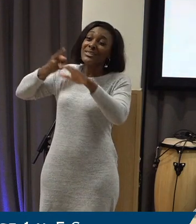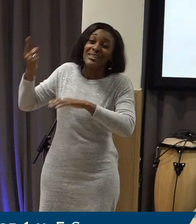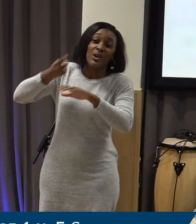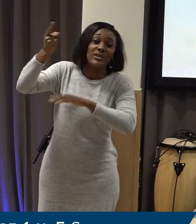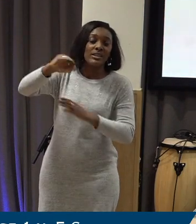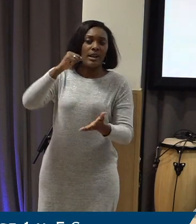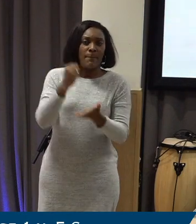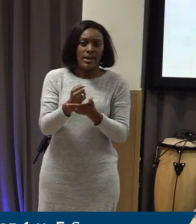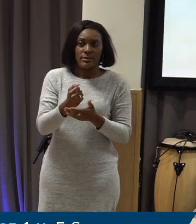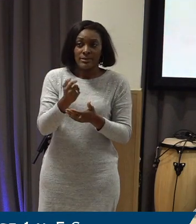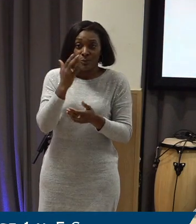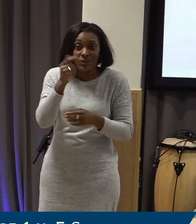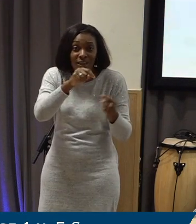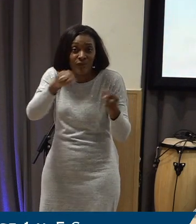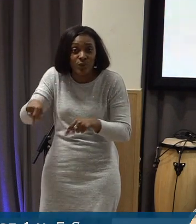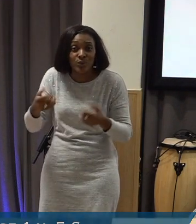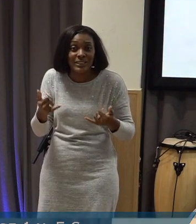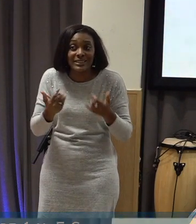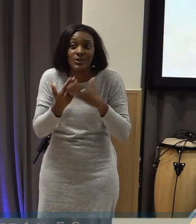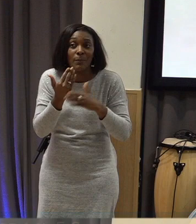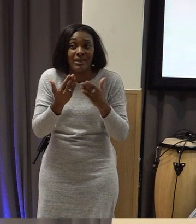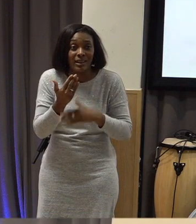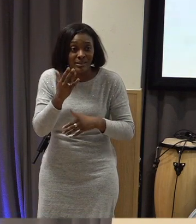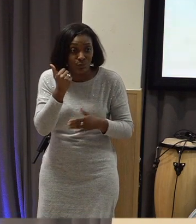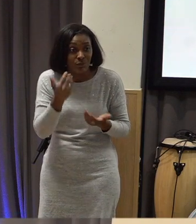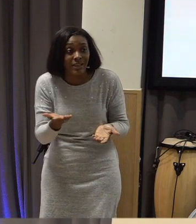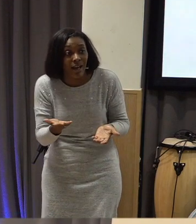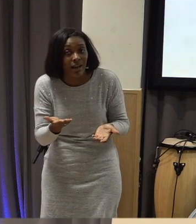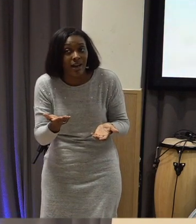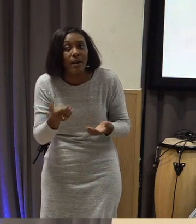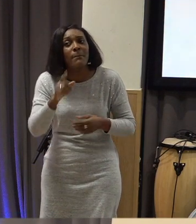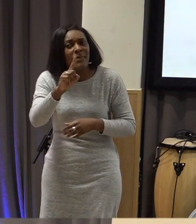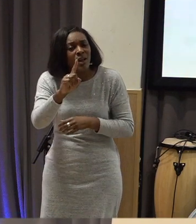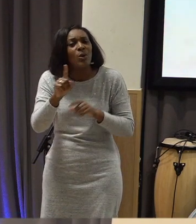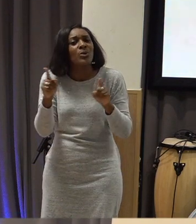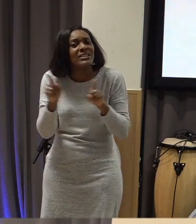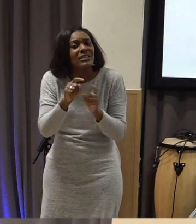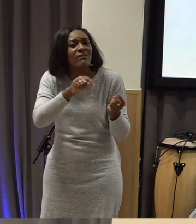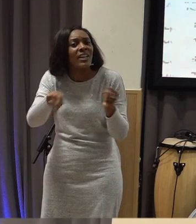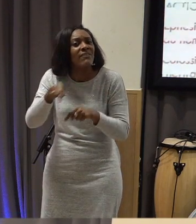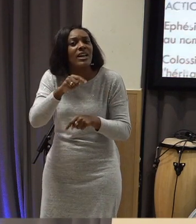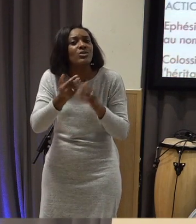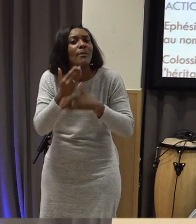ce matin. Mais ce que nous sommes venus faire aussi, c'est des actions de